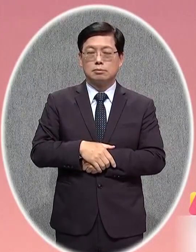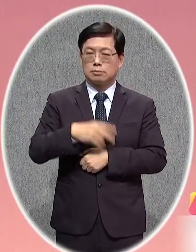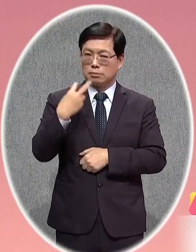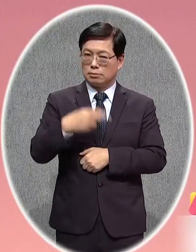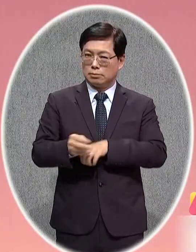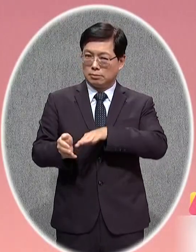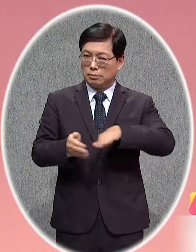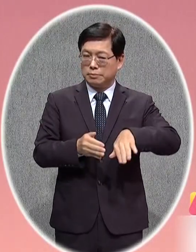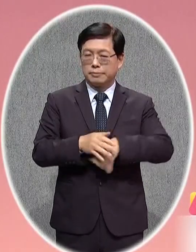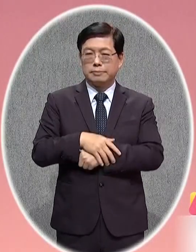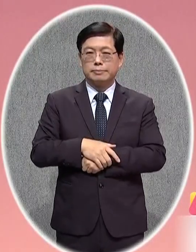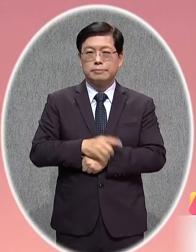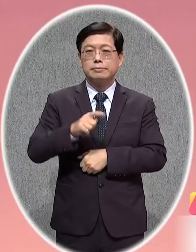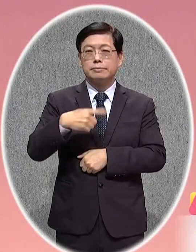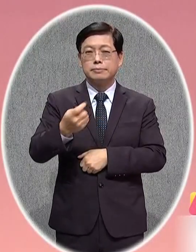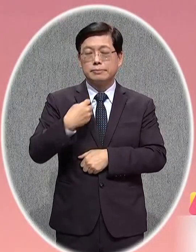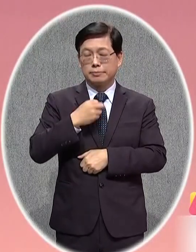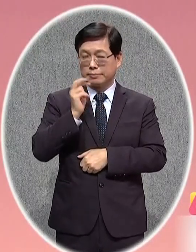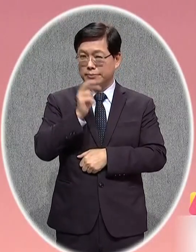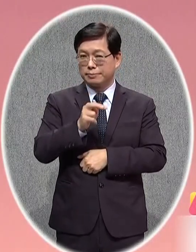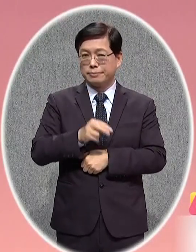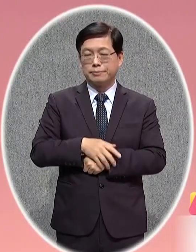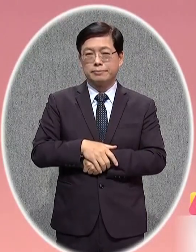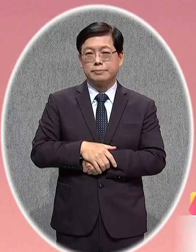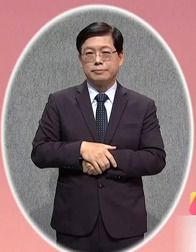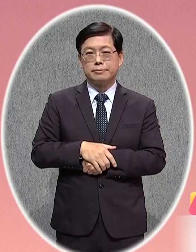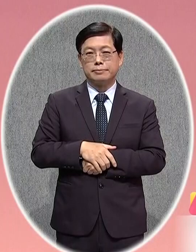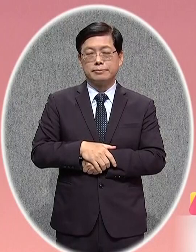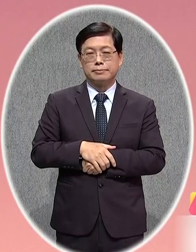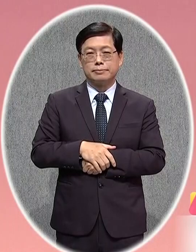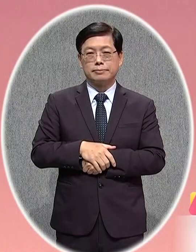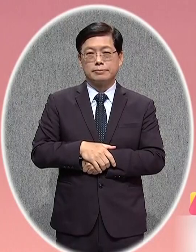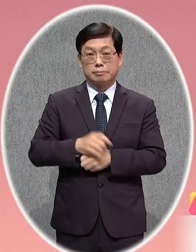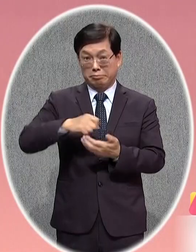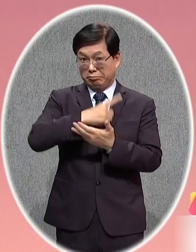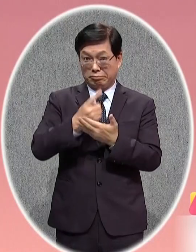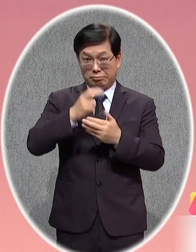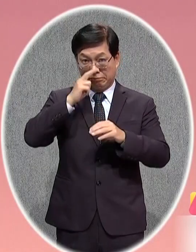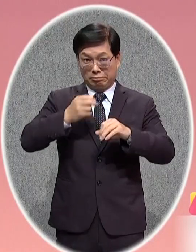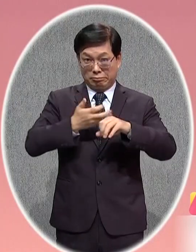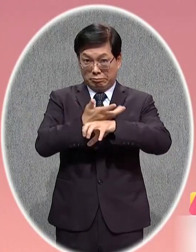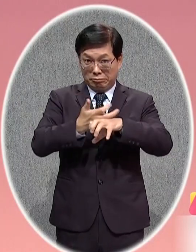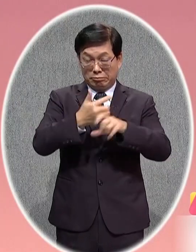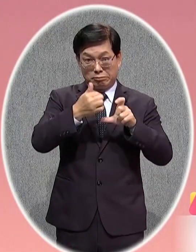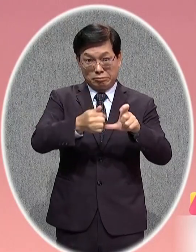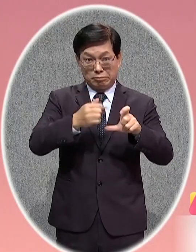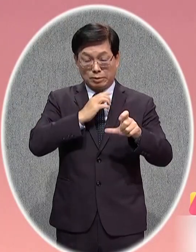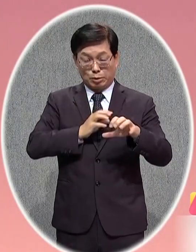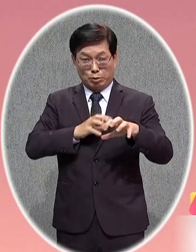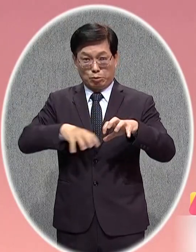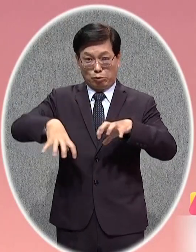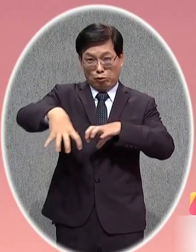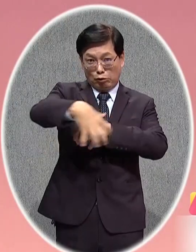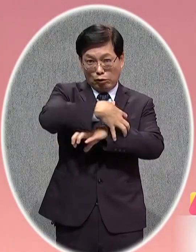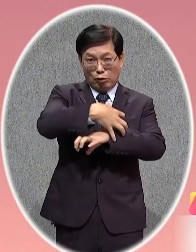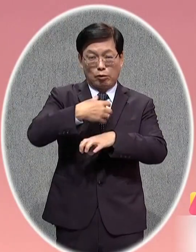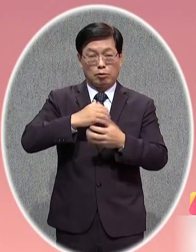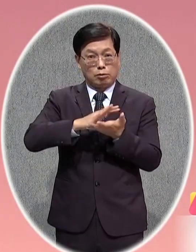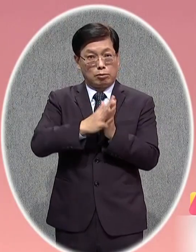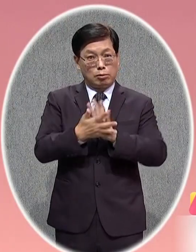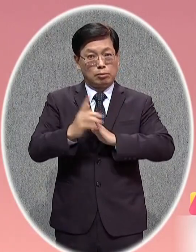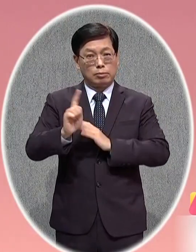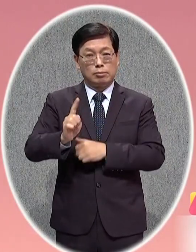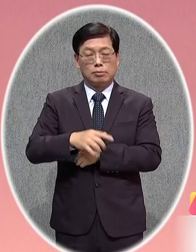另外我们再看到的是把整个藻礁区包围起来的时候会发生哪些状